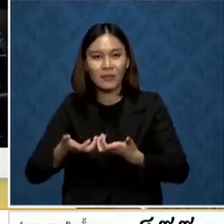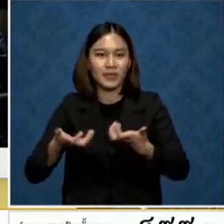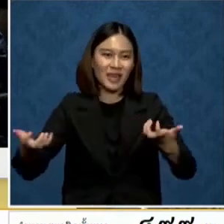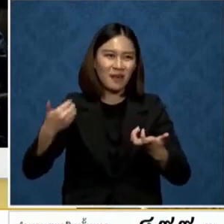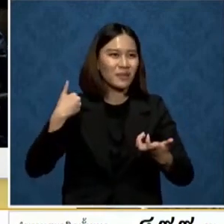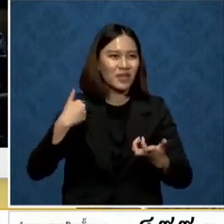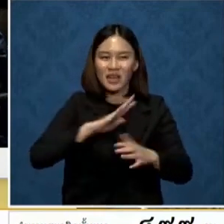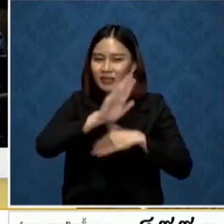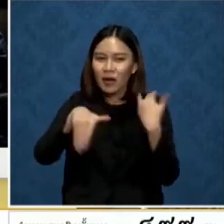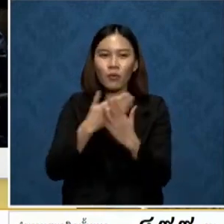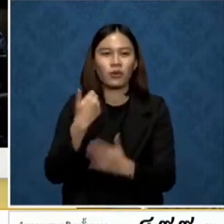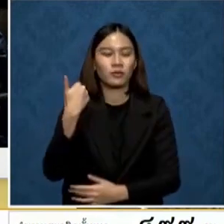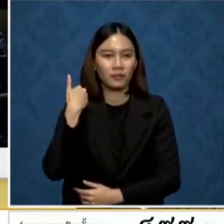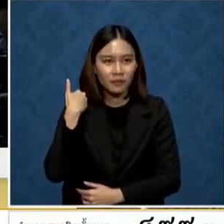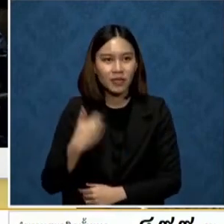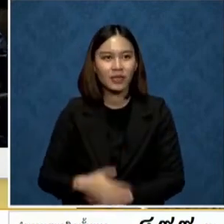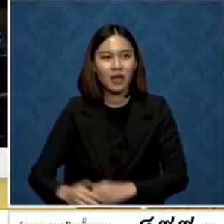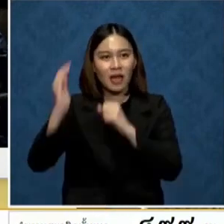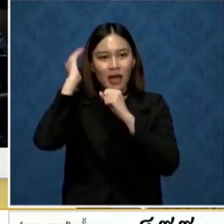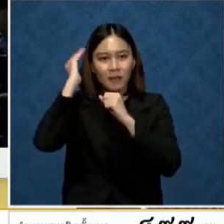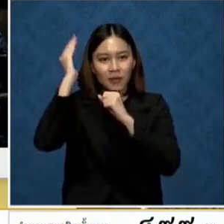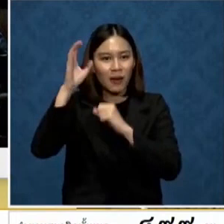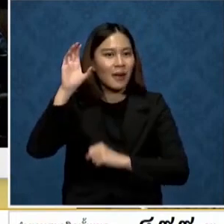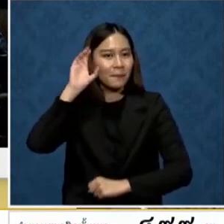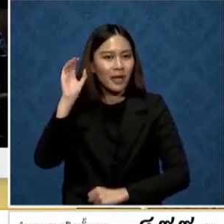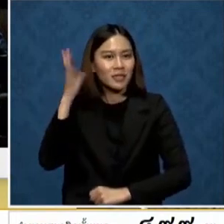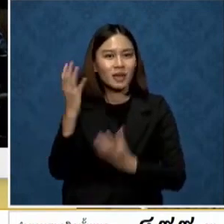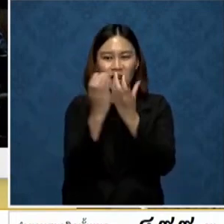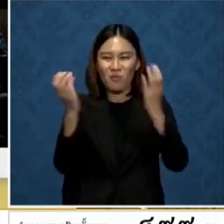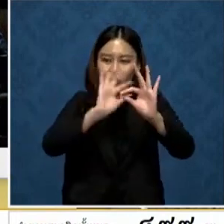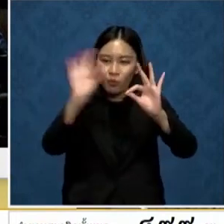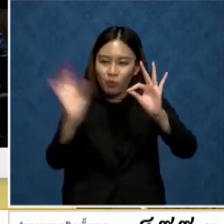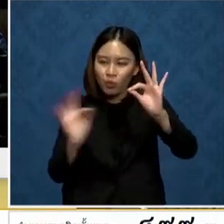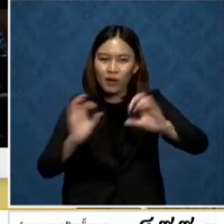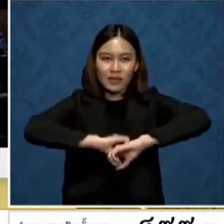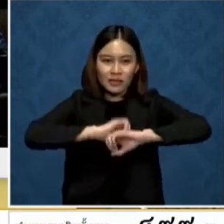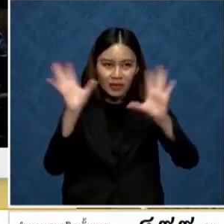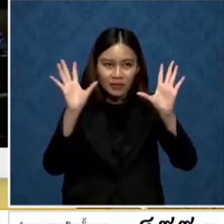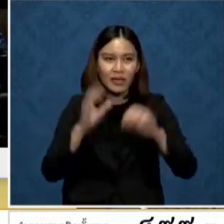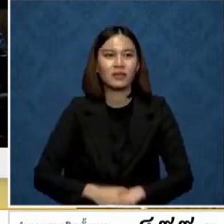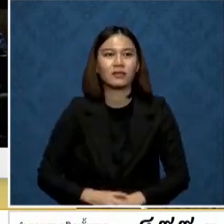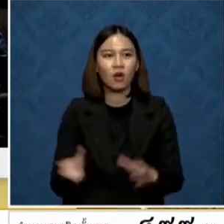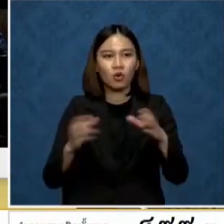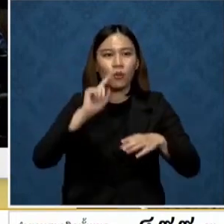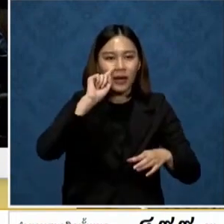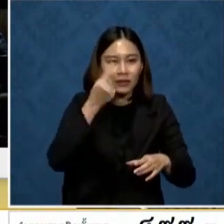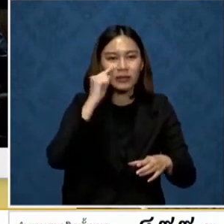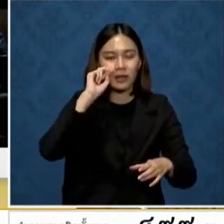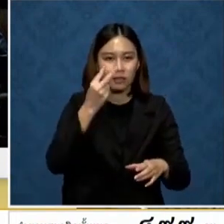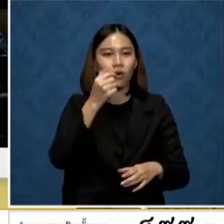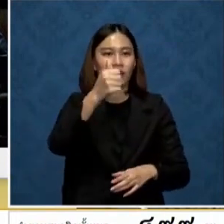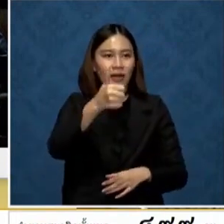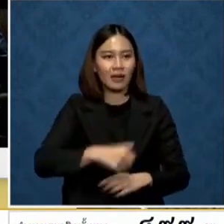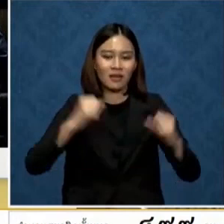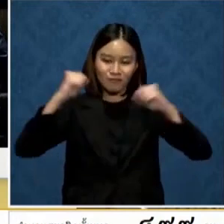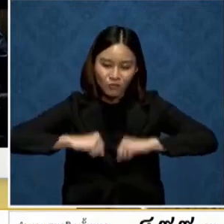มันมีทุกอย่างท่านประธานแถมอภิปรายไม่ไว้วางใจได้อีกครับรัฐธรรมนูญเขียนไว้้ชัดเจนสมัยละ 2ครั้งอภิปราย